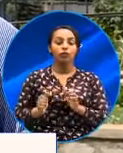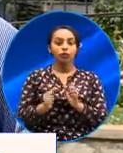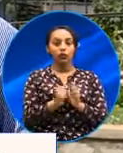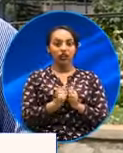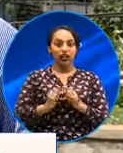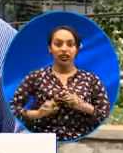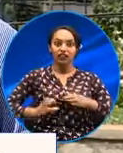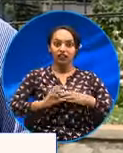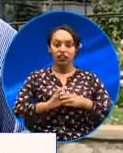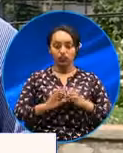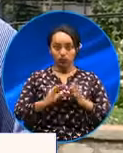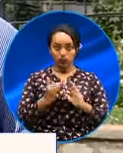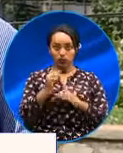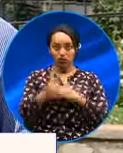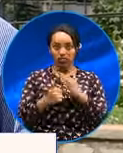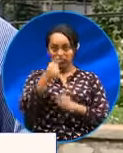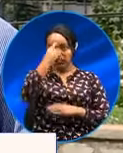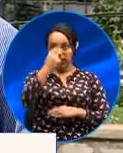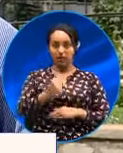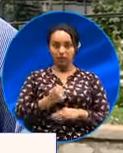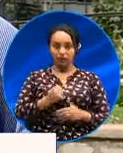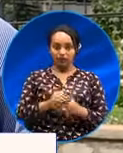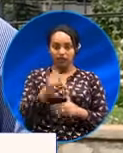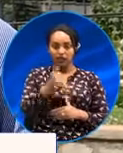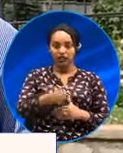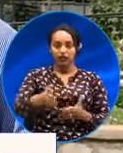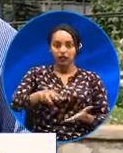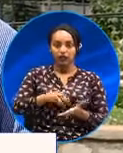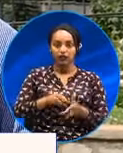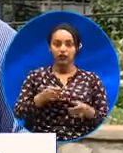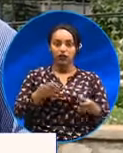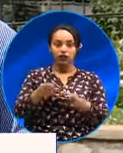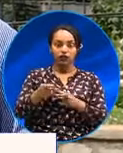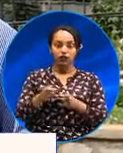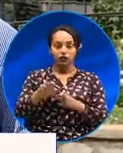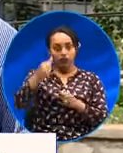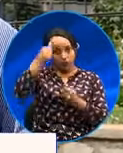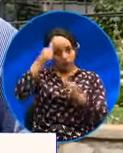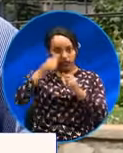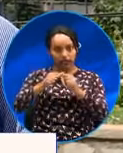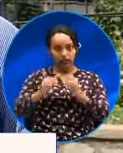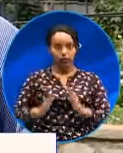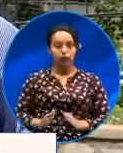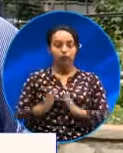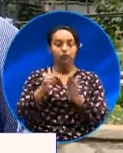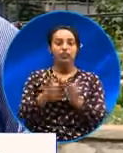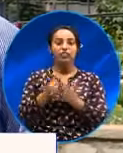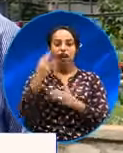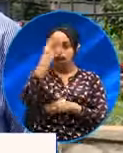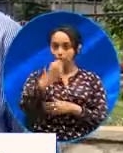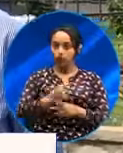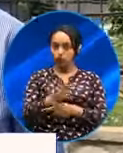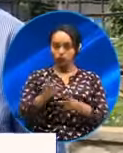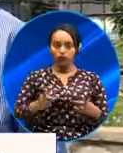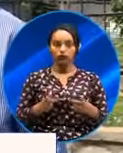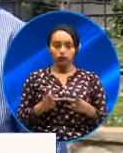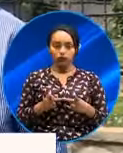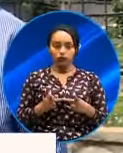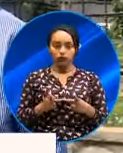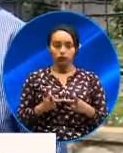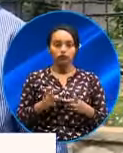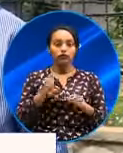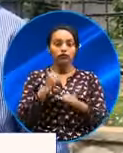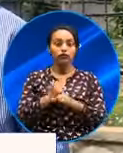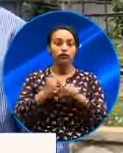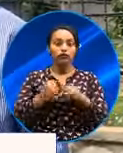ጋር የተያያዘ ነው ብሎ ስላመነ የአዲስ አበባ ከተማ አስተዳደር ይህን የመታሰቢያ ሐውልት በዚህ በአማረ ስፍራ